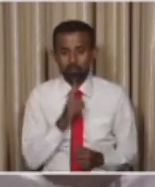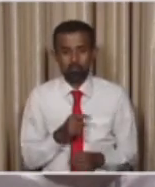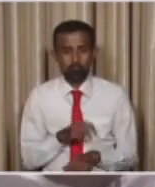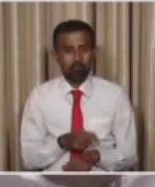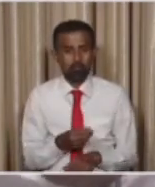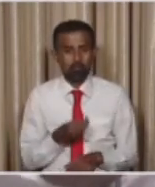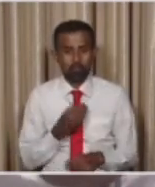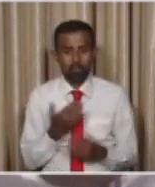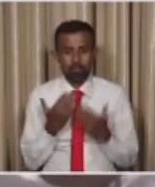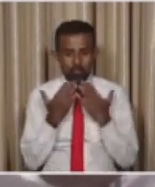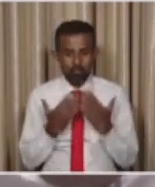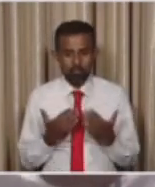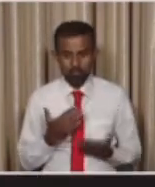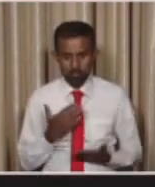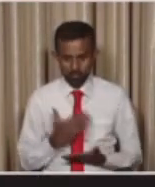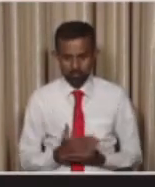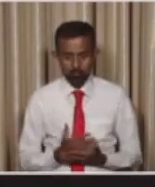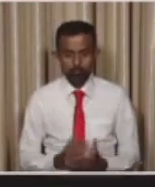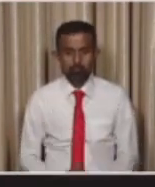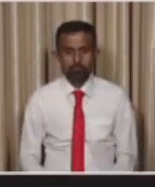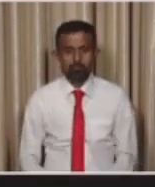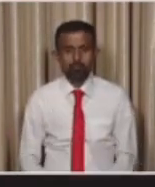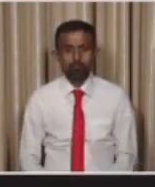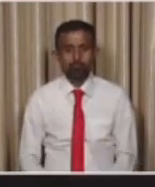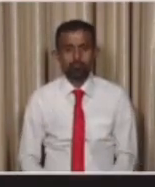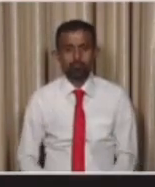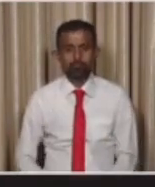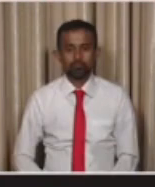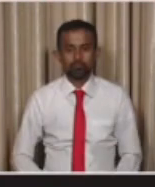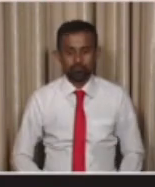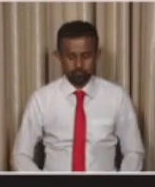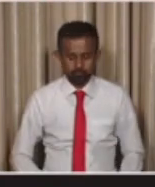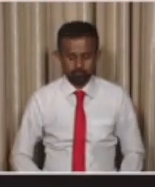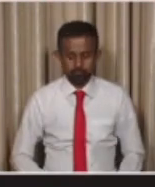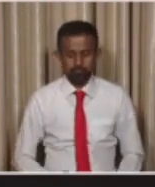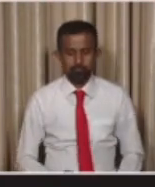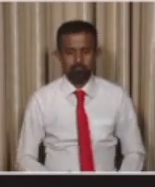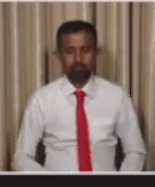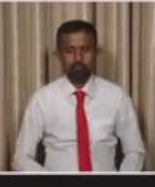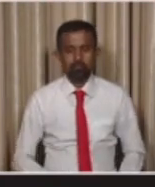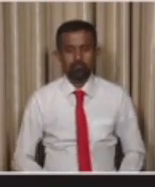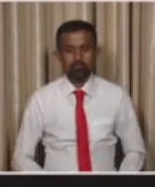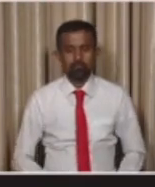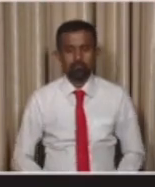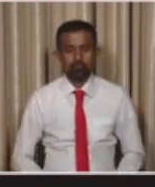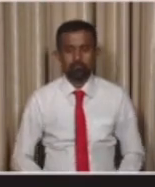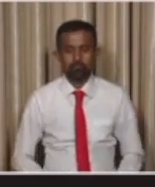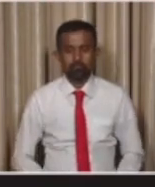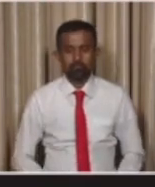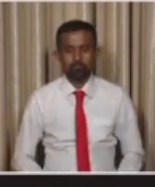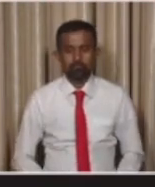ලබා දීම සම්බන්ධ ස්තුතිවන්ත බණ්ඩින බොමිස්තුති. ස්තුතියි ගරු මන්ත්‍රීතුමා. මීළඟට ගරු ප්‍රමිත බණ්ඩාර තෙන්නකෝන් ගරු